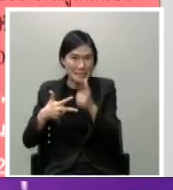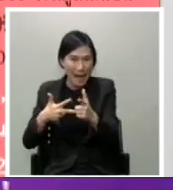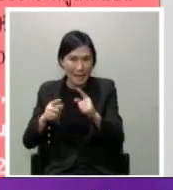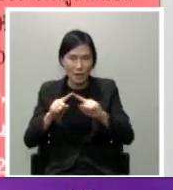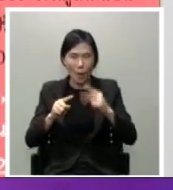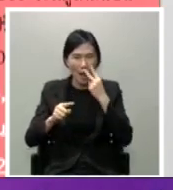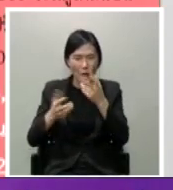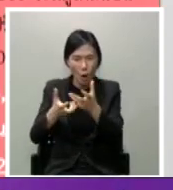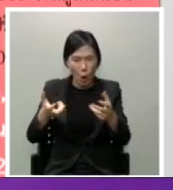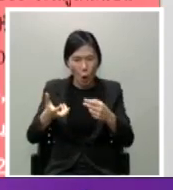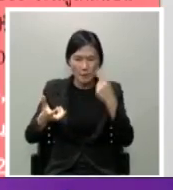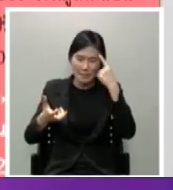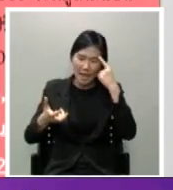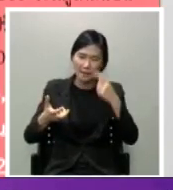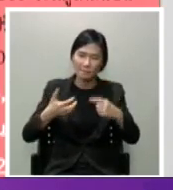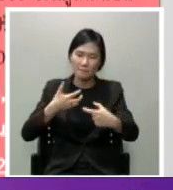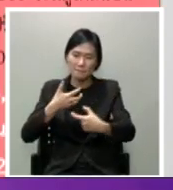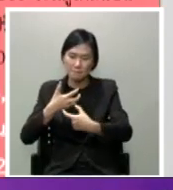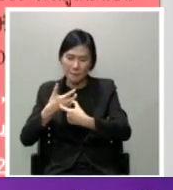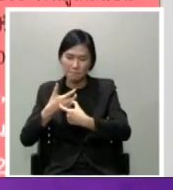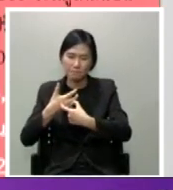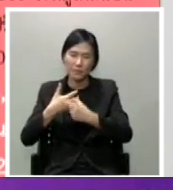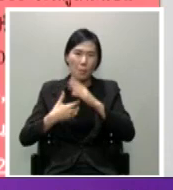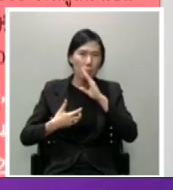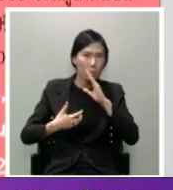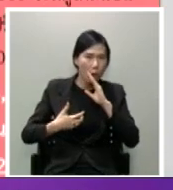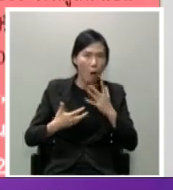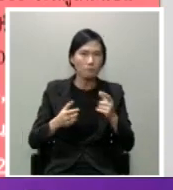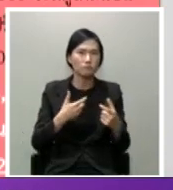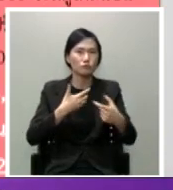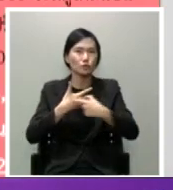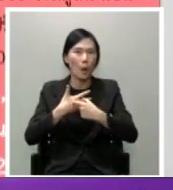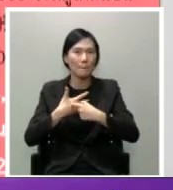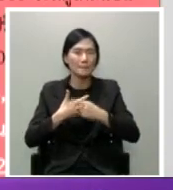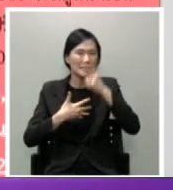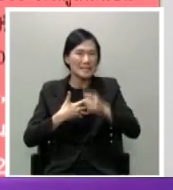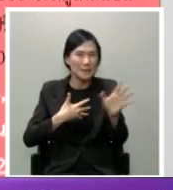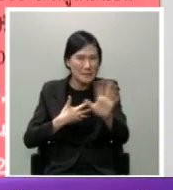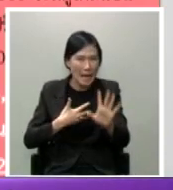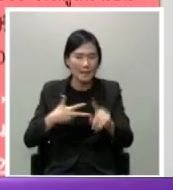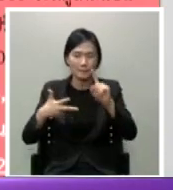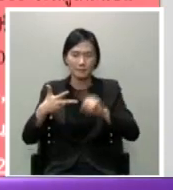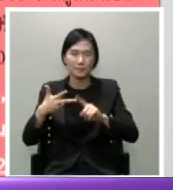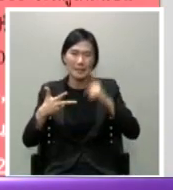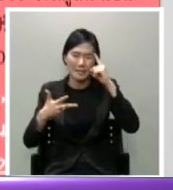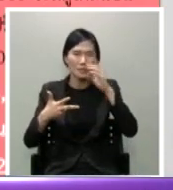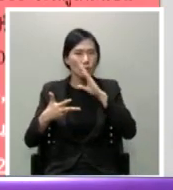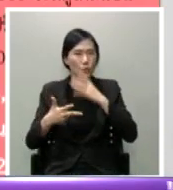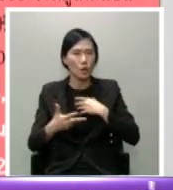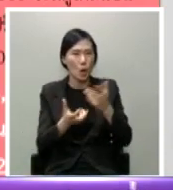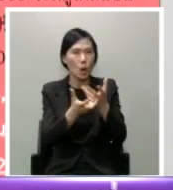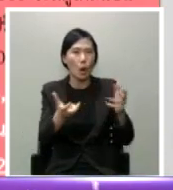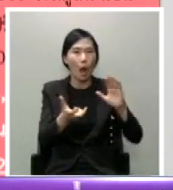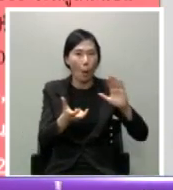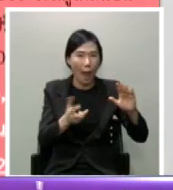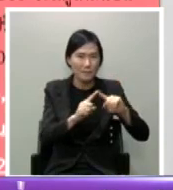ราคาเท็จเพื่อจะได้เสียภาษีถูกก็ดีหรือเอาของที่เขาห้ามเอาเข้าเว้นแต่จะ